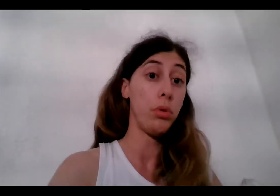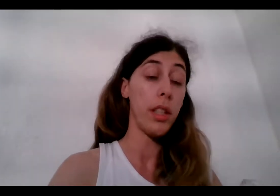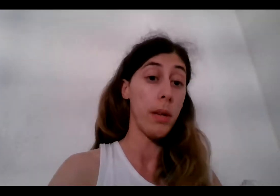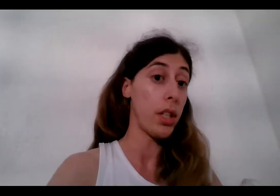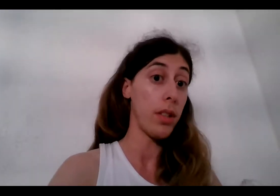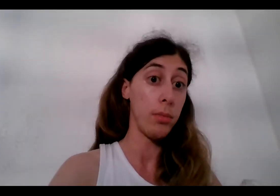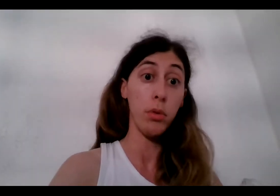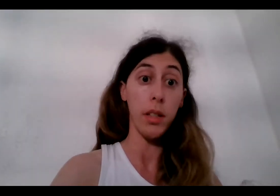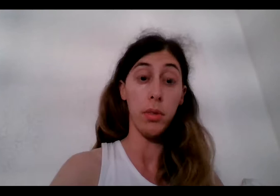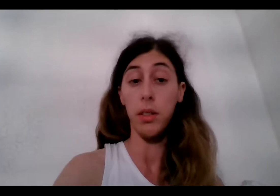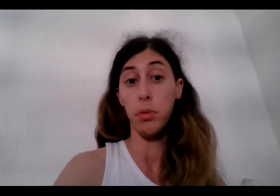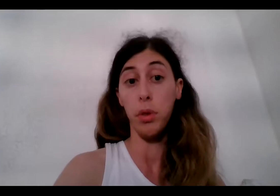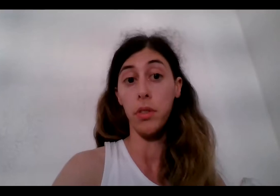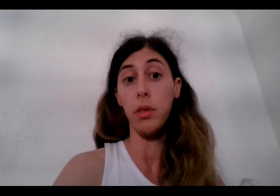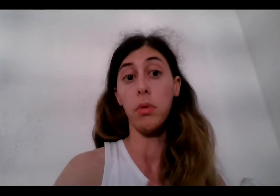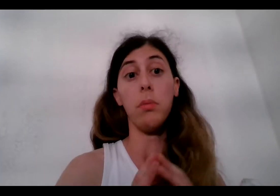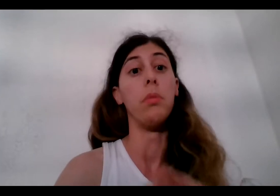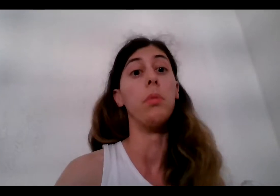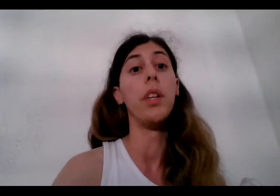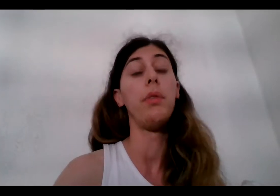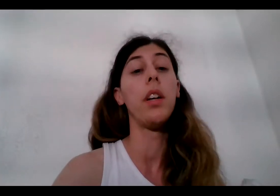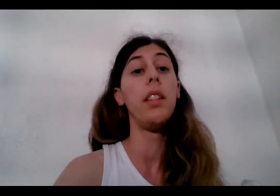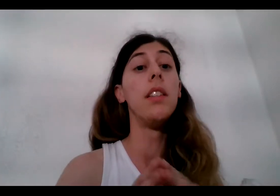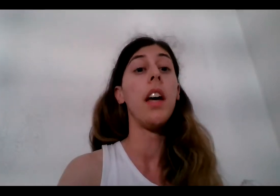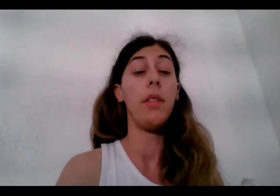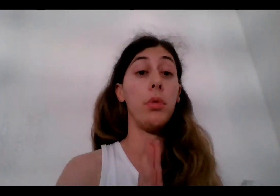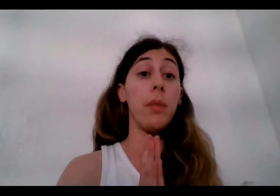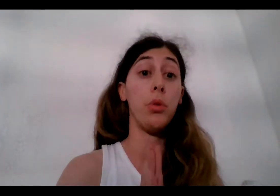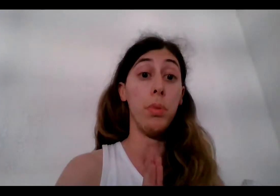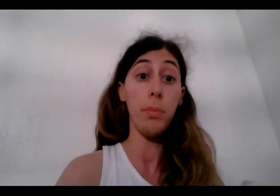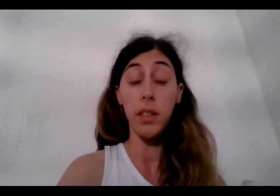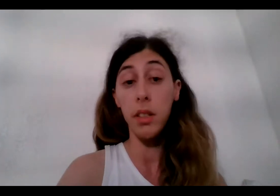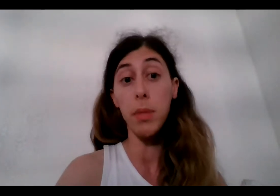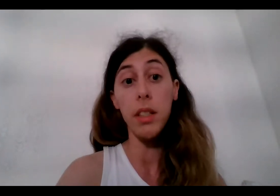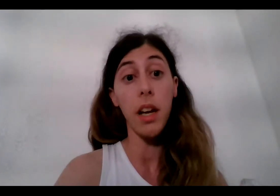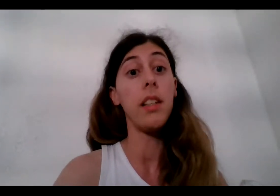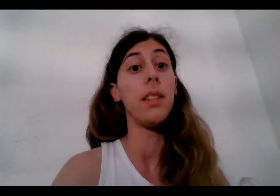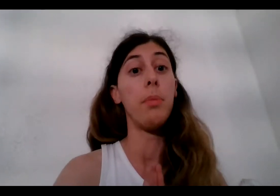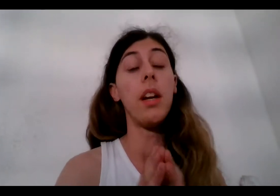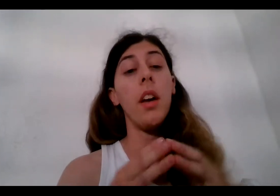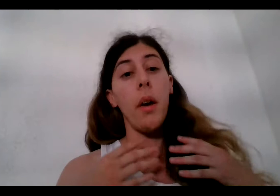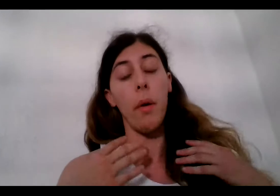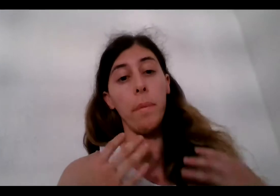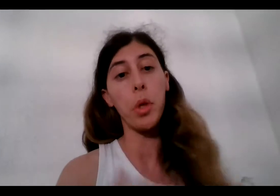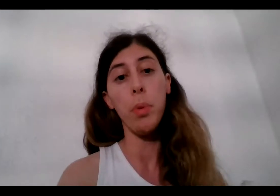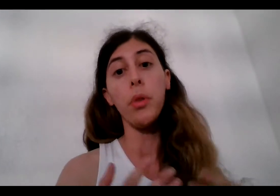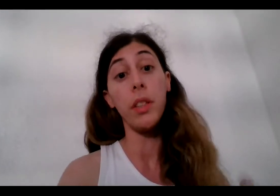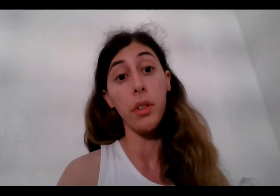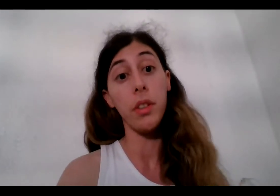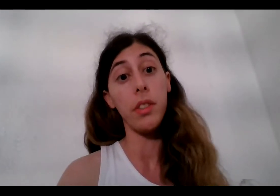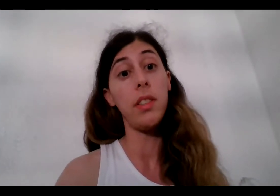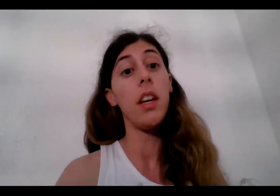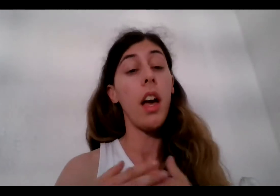pouvez consulter la page Facebook de l'association Transat. On a fait un guide avec notamment de bonnes pratiques médicales qui s'appelle Comprendre